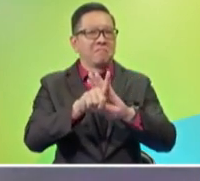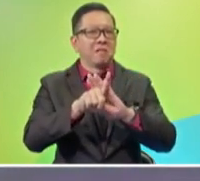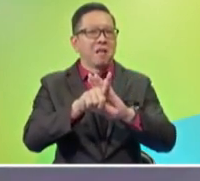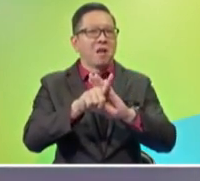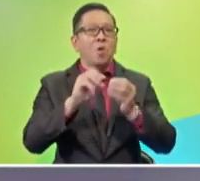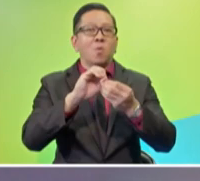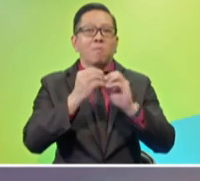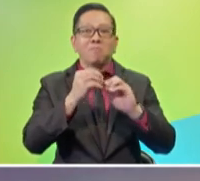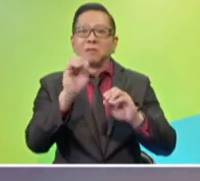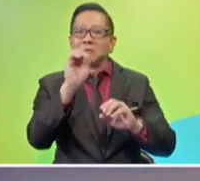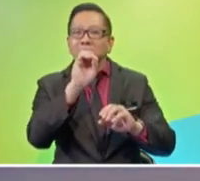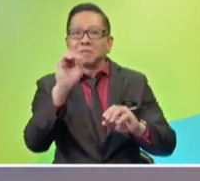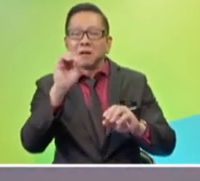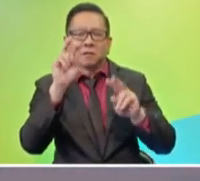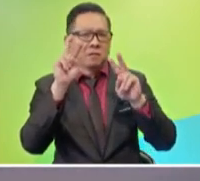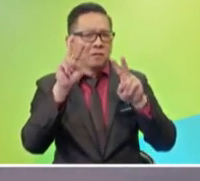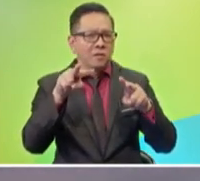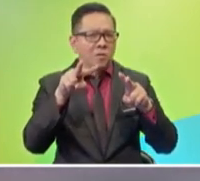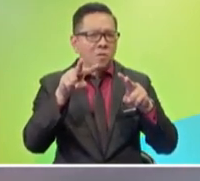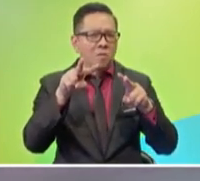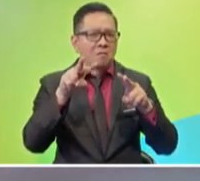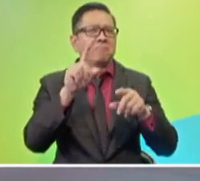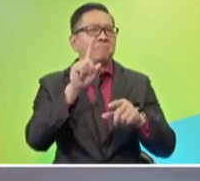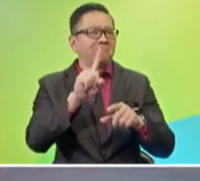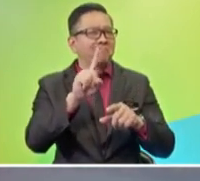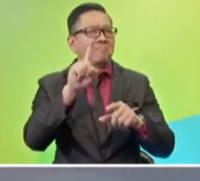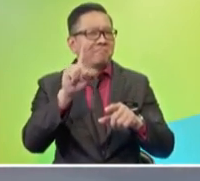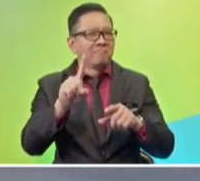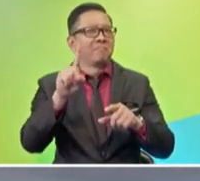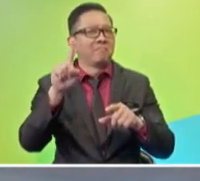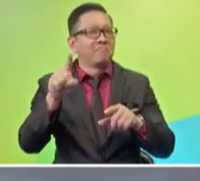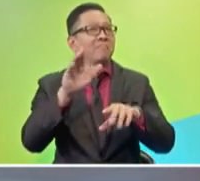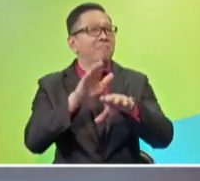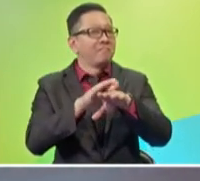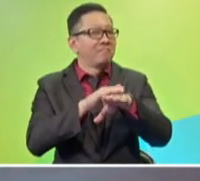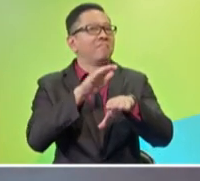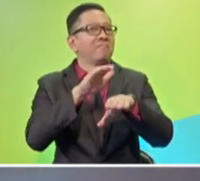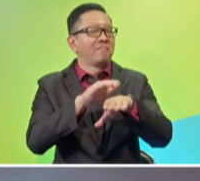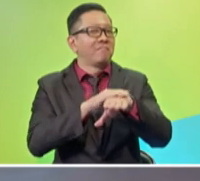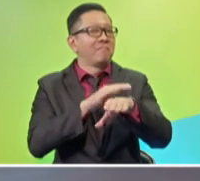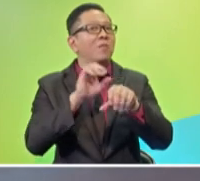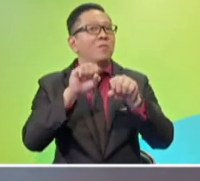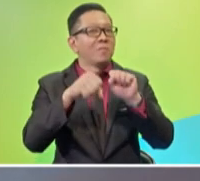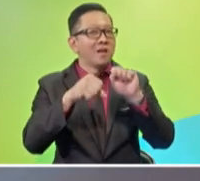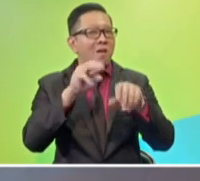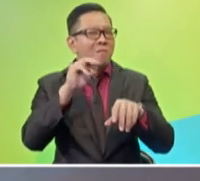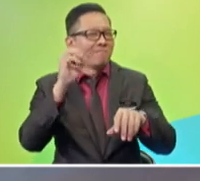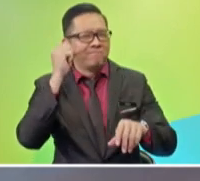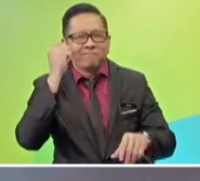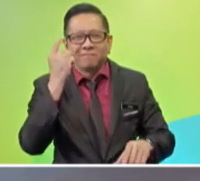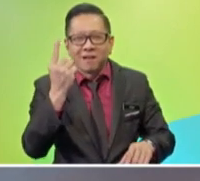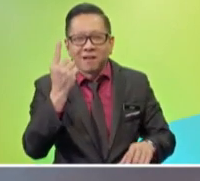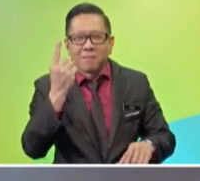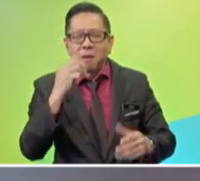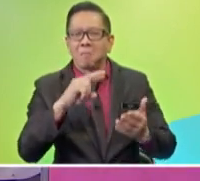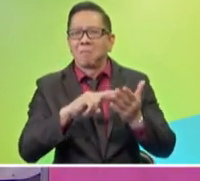sifar. Jadi kita nak tengok satu persatu secara perlahan-lahan supaya murid-murid di rumah boleh faham apakah